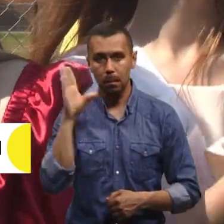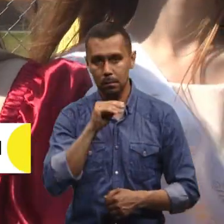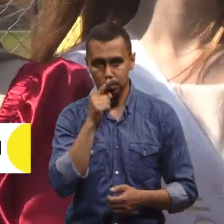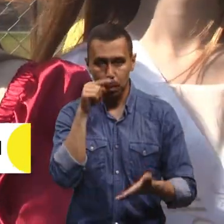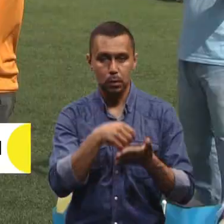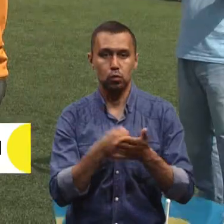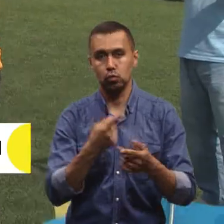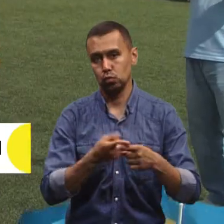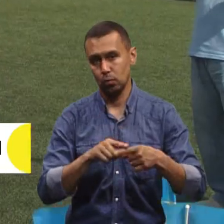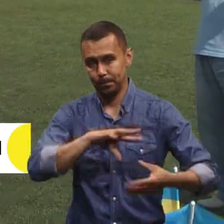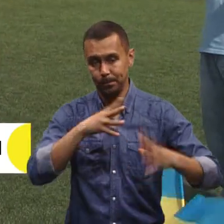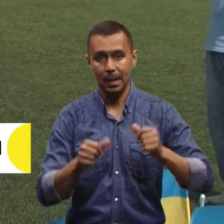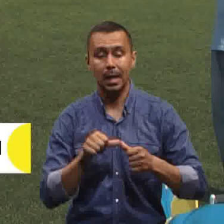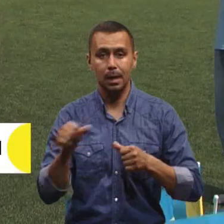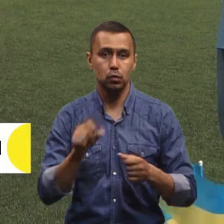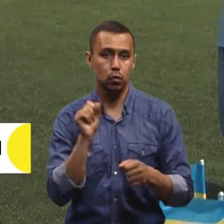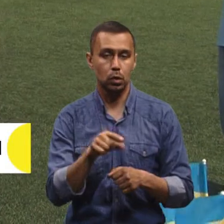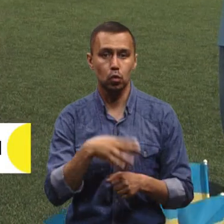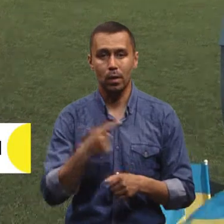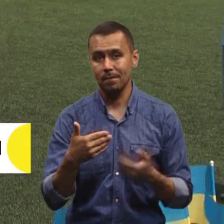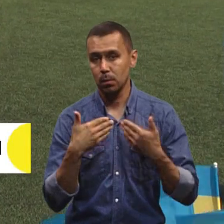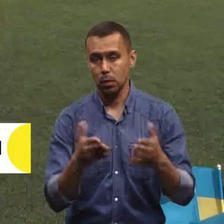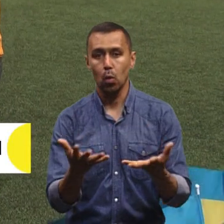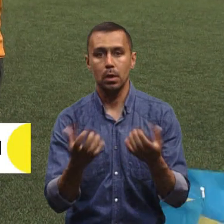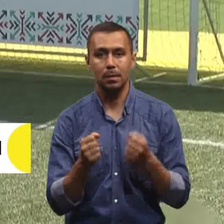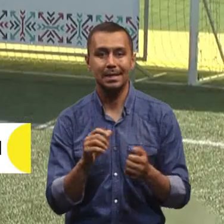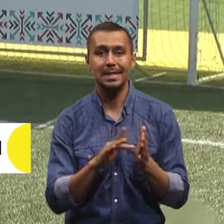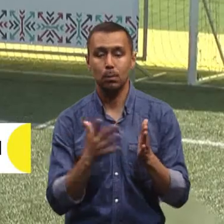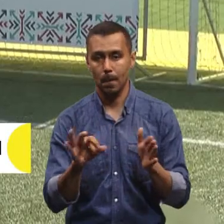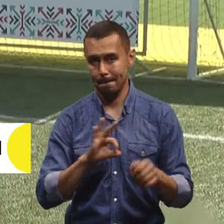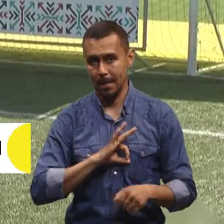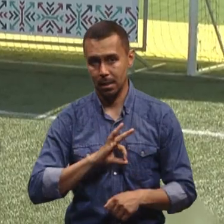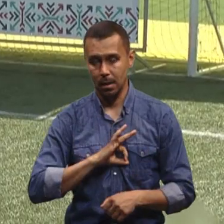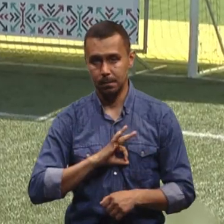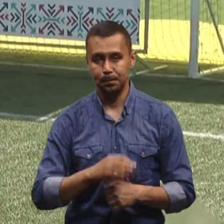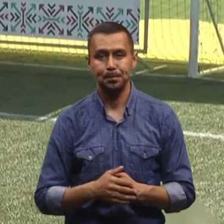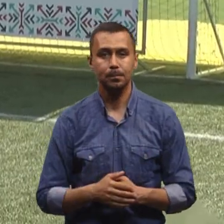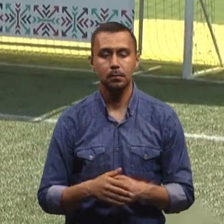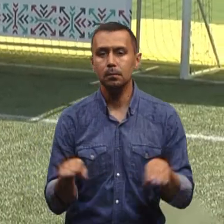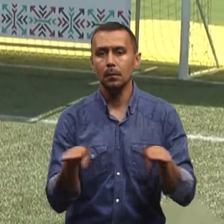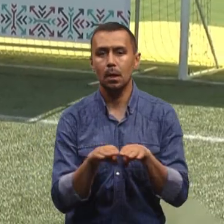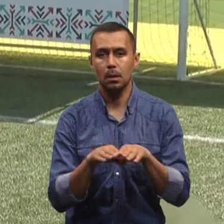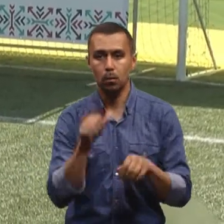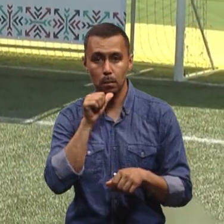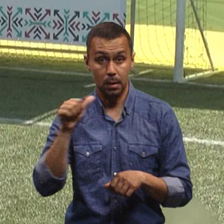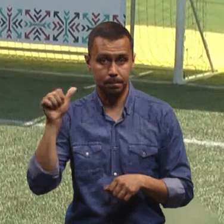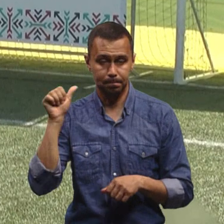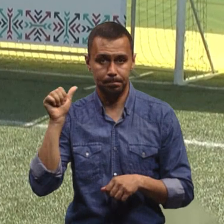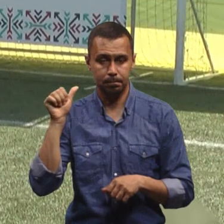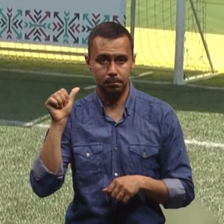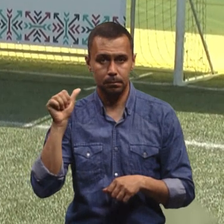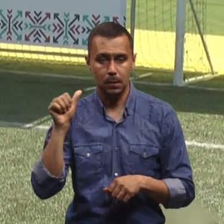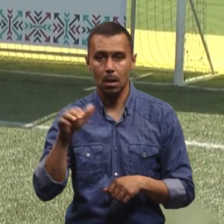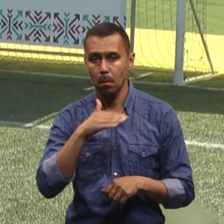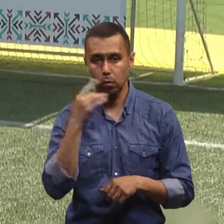до цього результату. Крім золотих, 41 випускник отримав срібну медаль, каже Ольга Кшановська. Порівняно з попереднім роком в